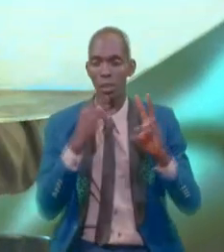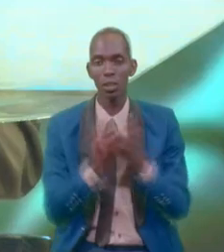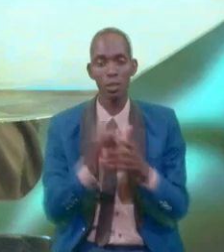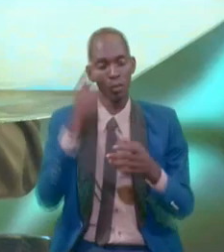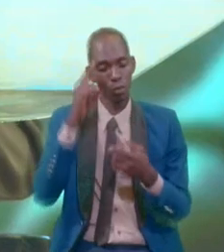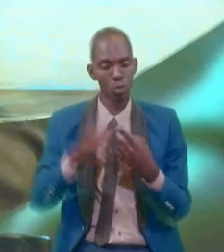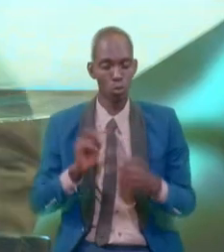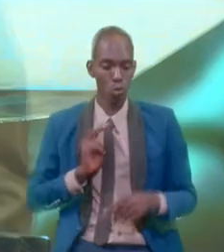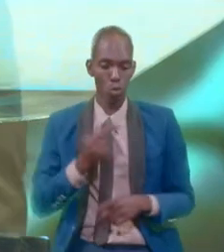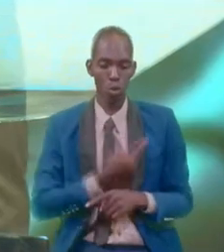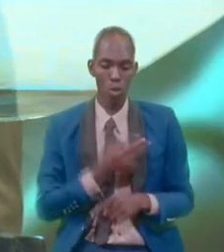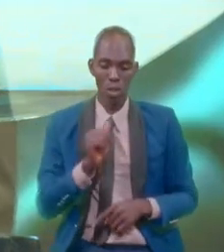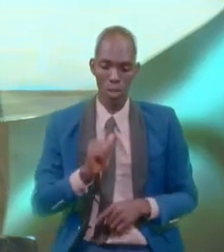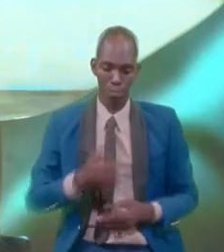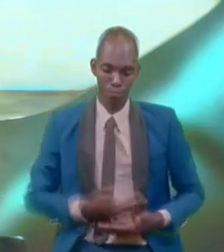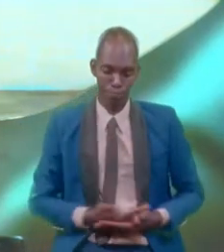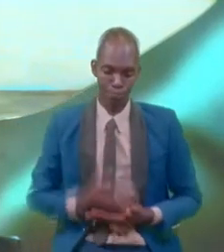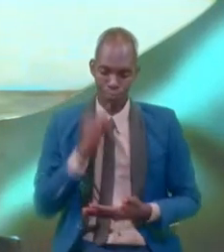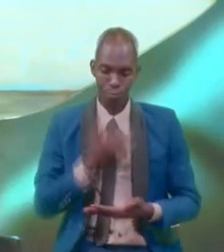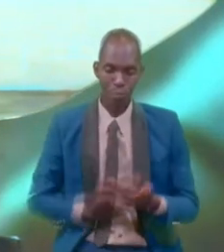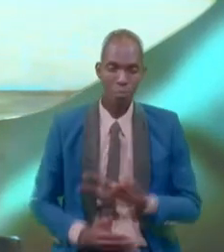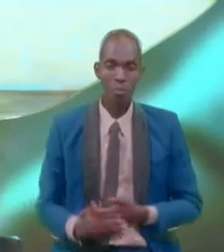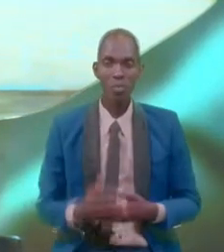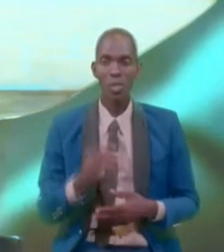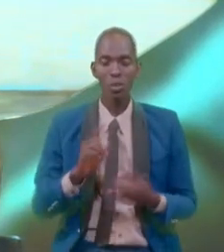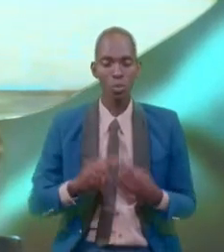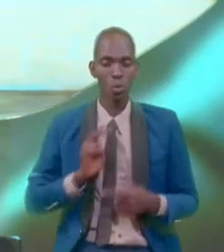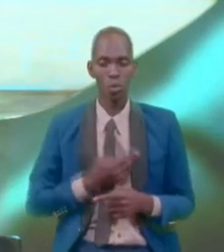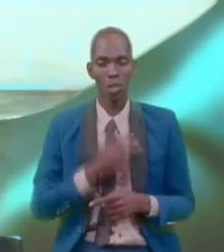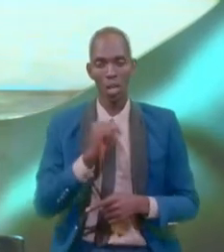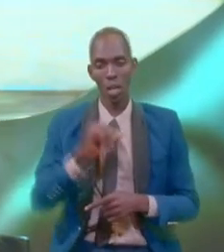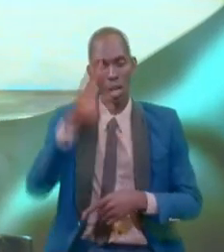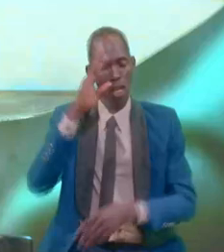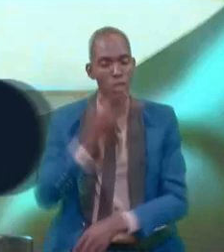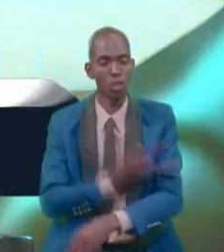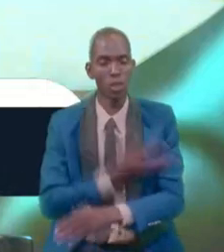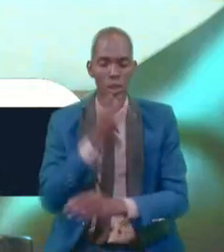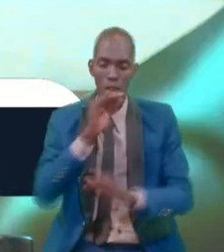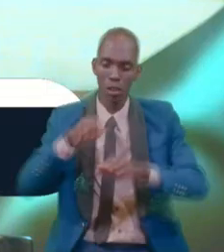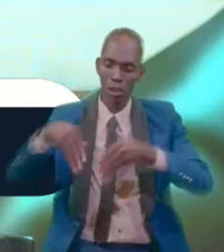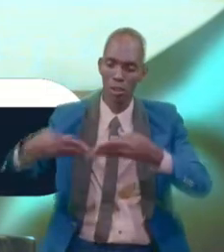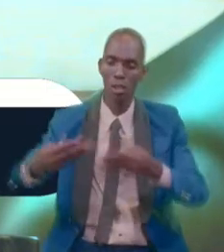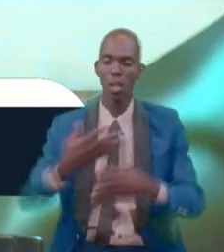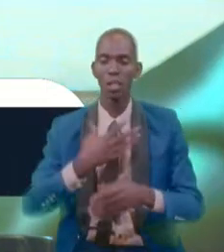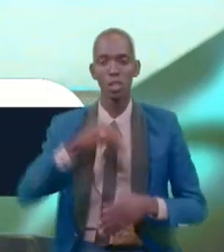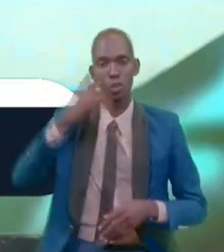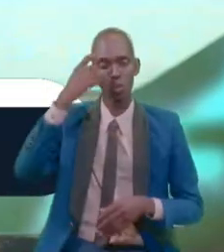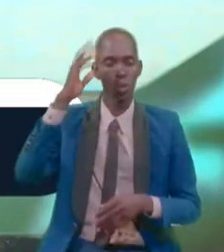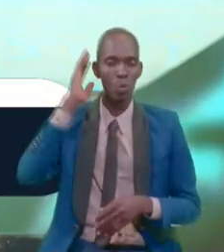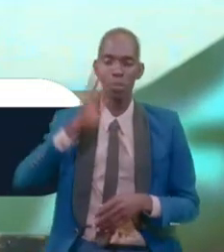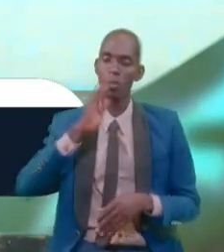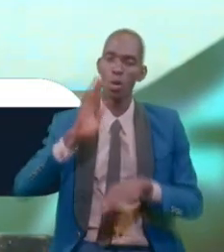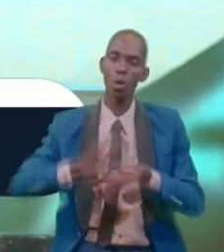Ésaïe 9, verset 5. Car un enfant nous est né, un fils nous est donné, la